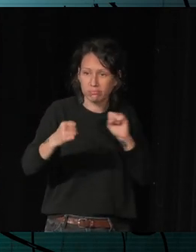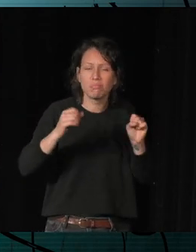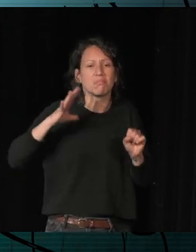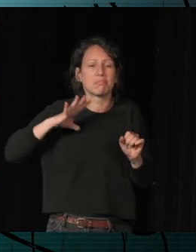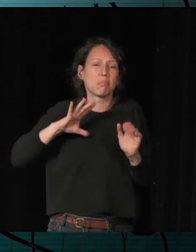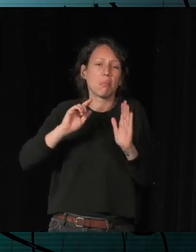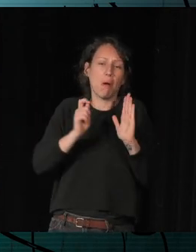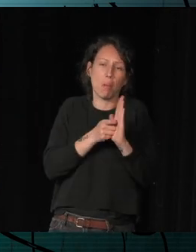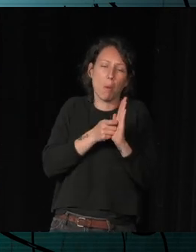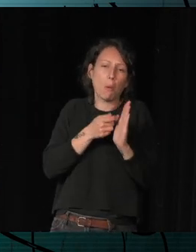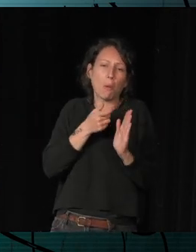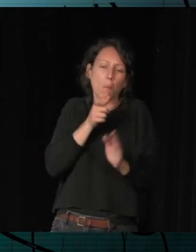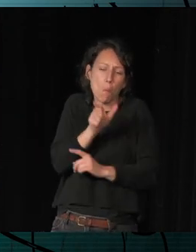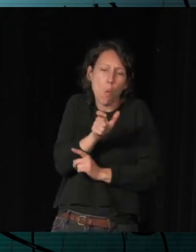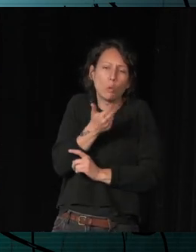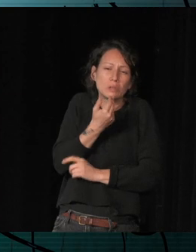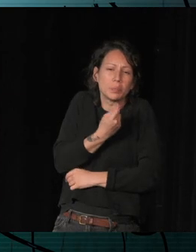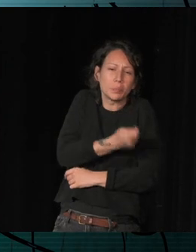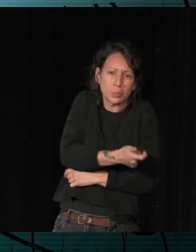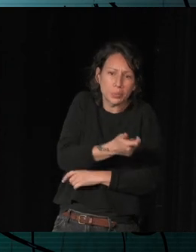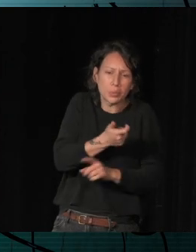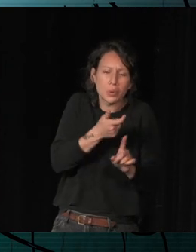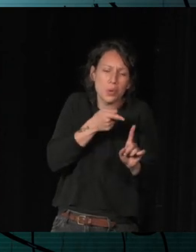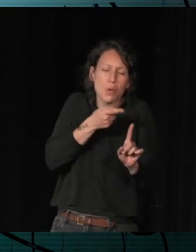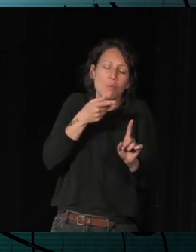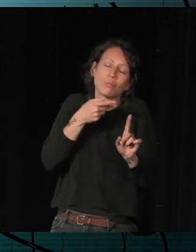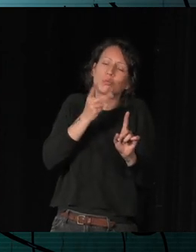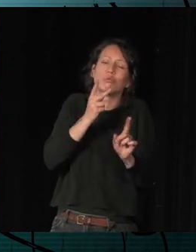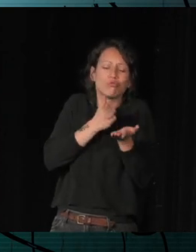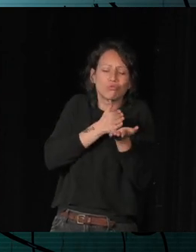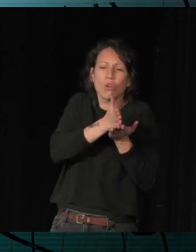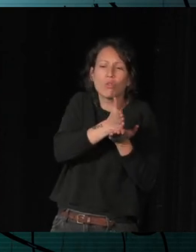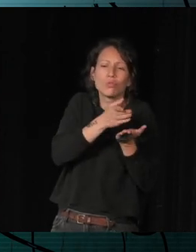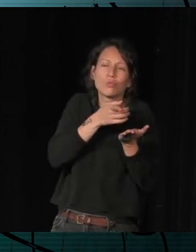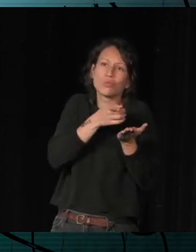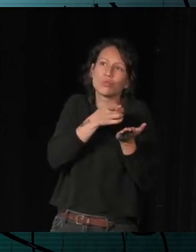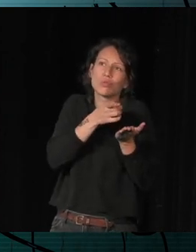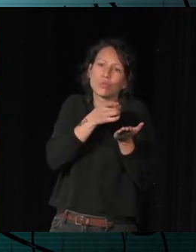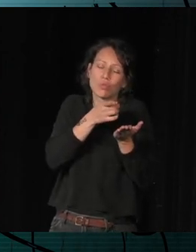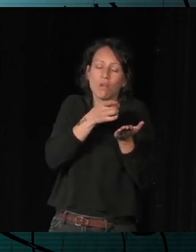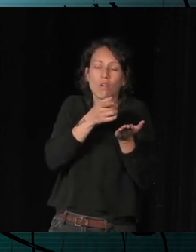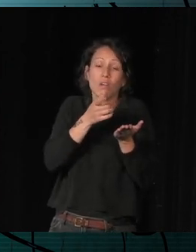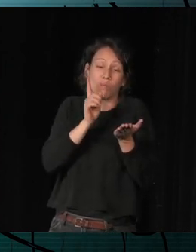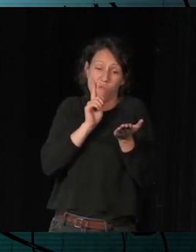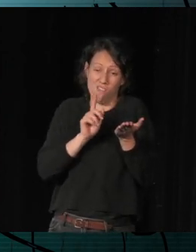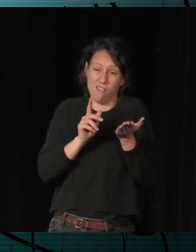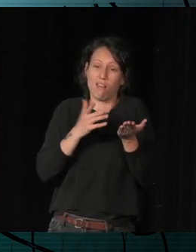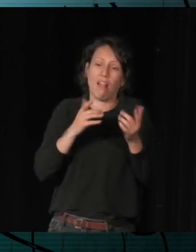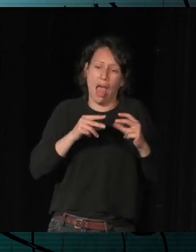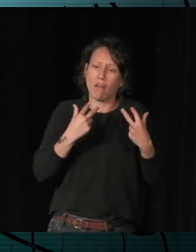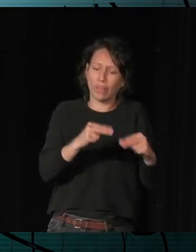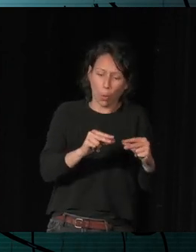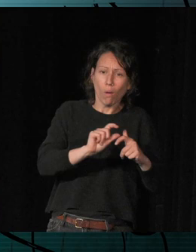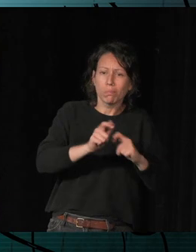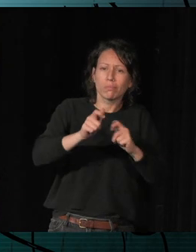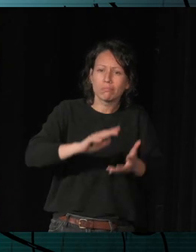n'est aujourd'hui à l'époque cinématique ça avait vraiment un sens on était à presque à l'une de l'arrivée du cdrom donc il allait avoir ce